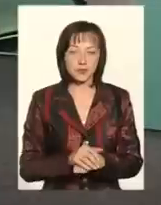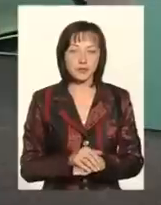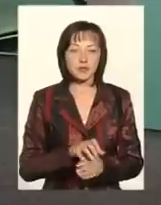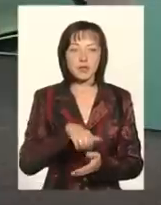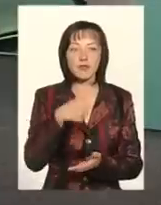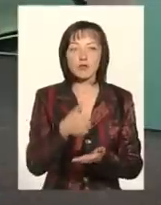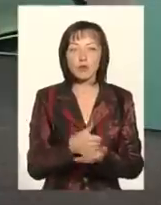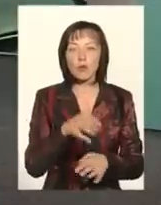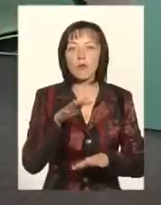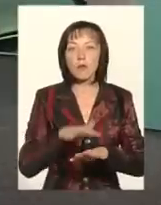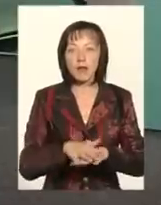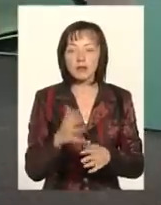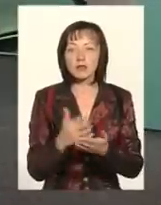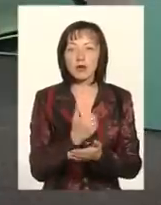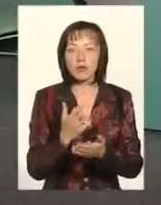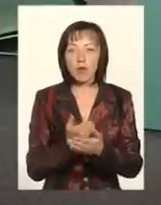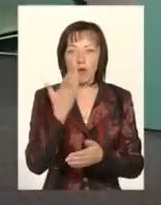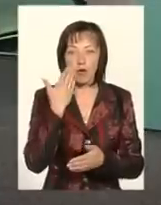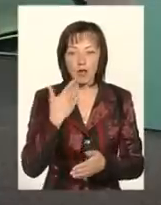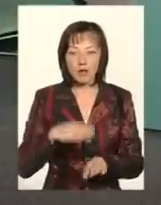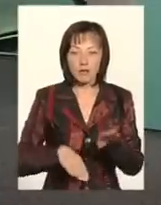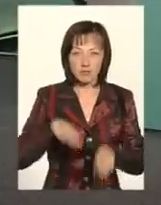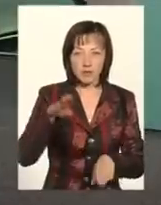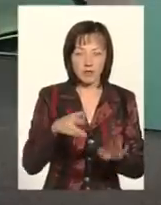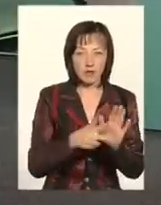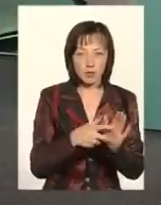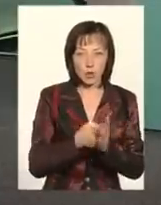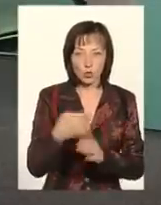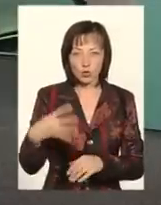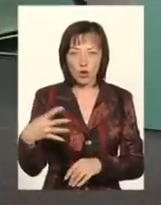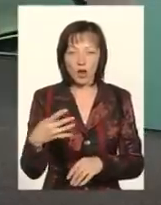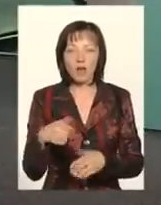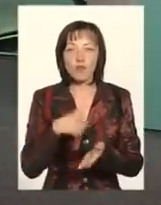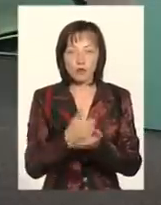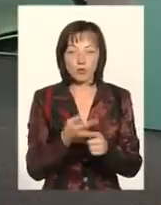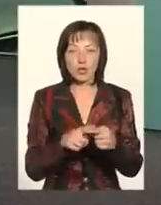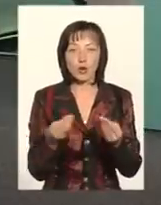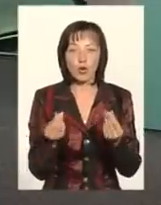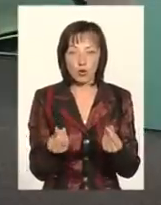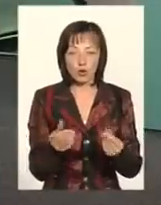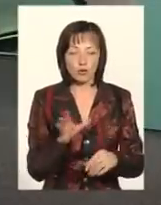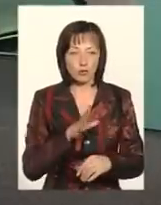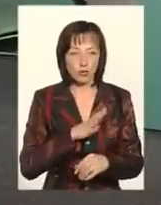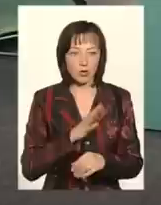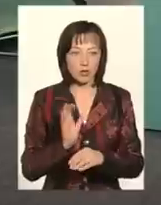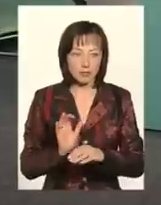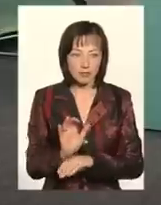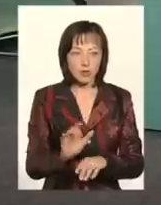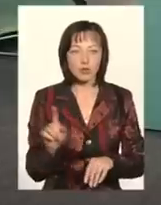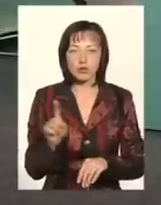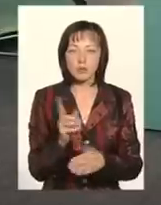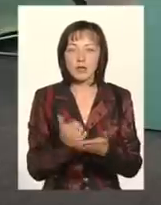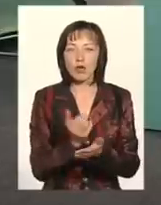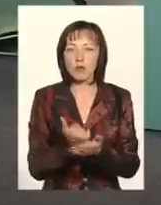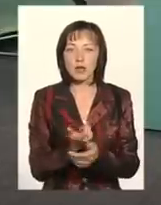банки заробили на девальвації гривні коли був стрибок з 8 грн до 40 грн в основному ці гроші були е кинуті на те щоб заробити